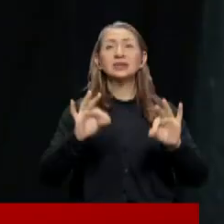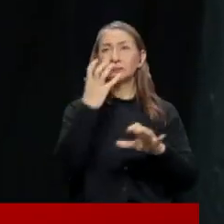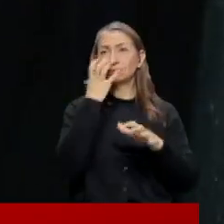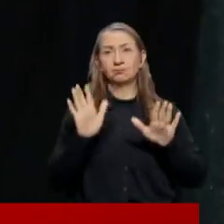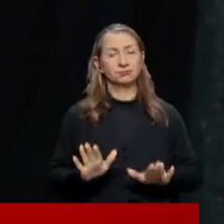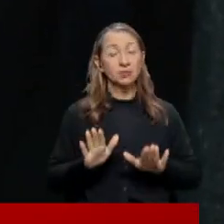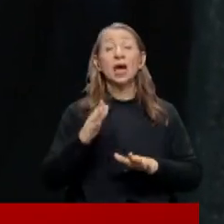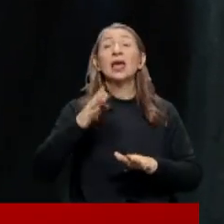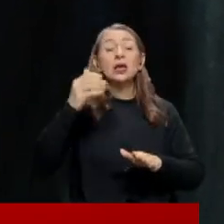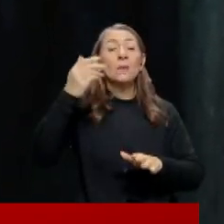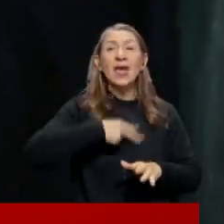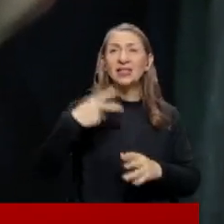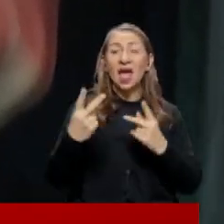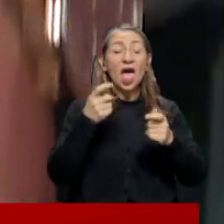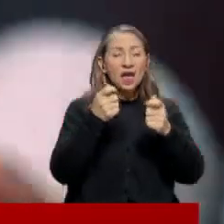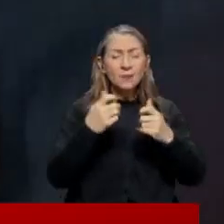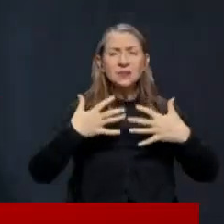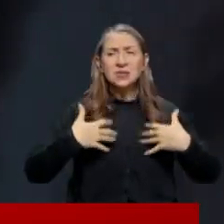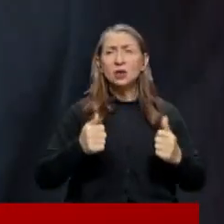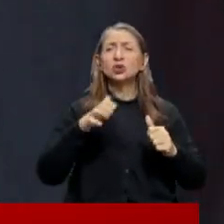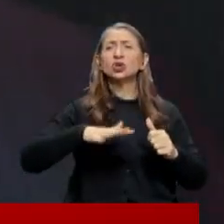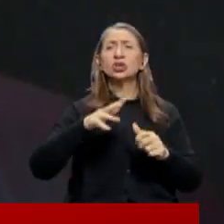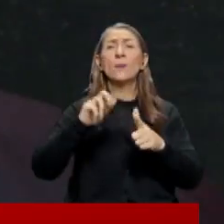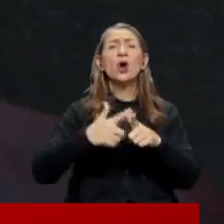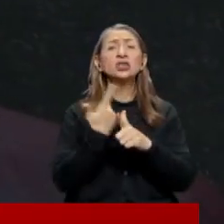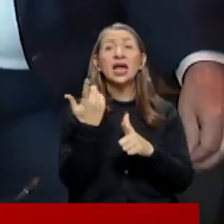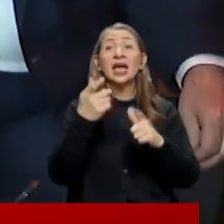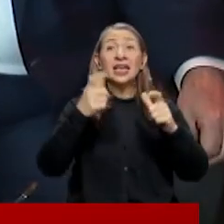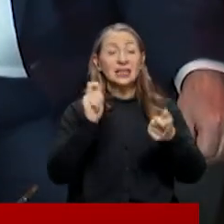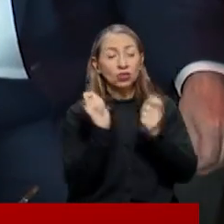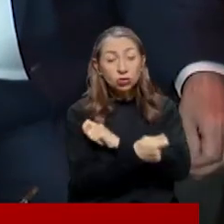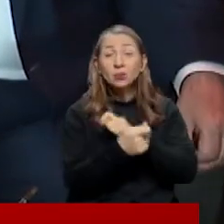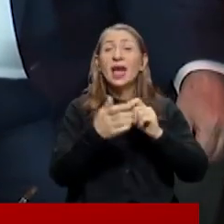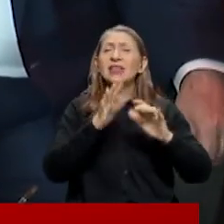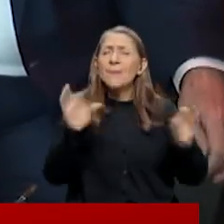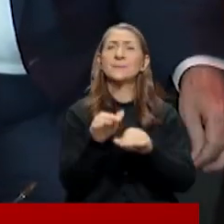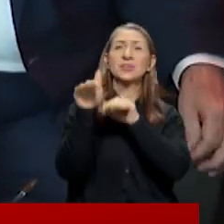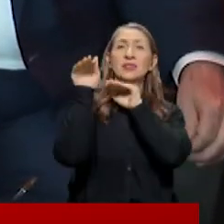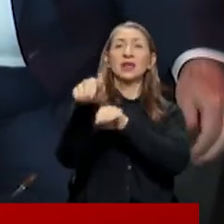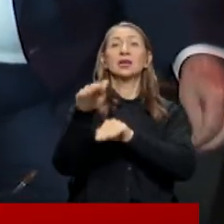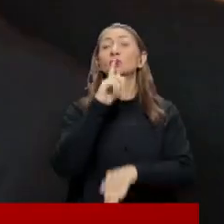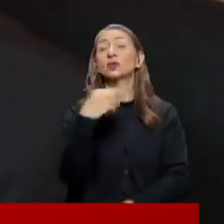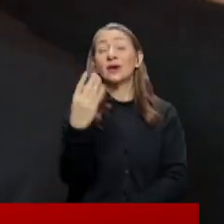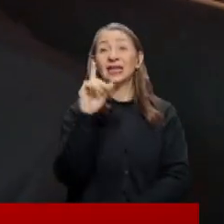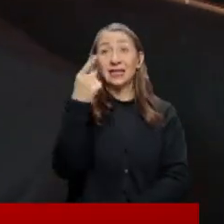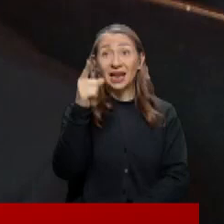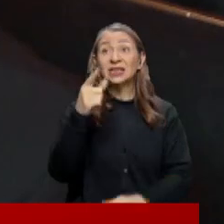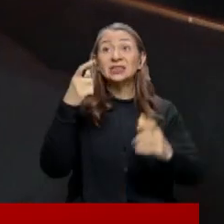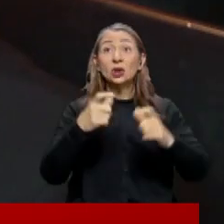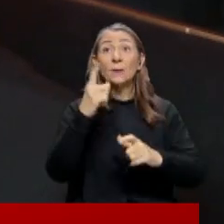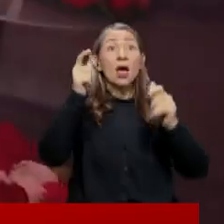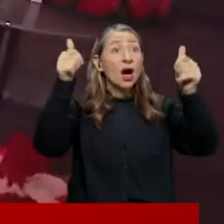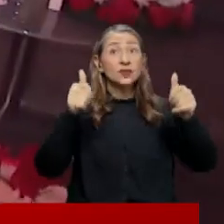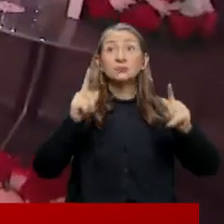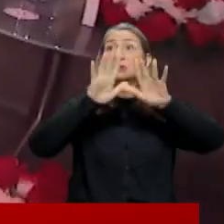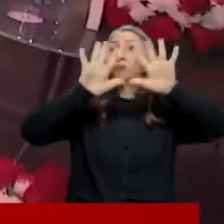bulunuyor. Yerel yönetimlere eğitimden sağlığa, sosyal projelerden kentsel dönüşüme kadar tam destek sözü verdi liderler. Salonda ne bir afiş